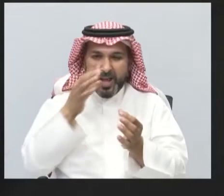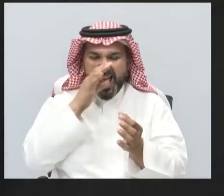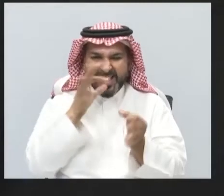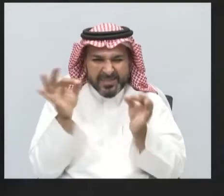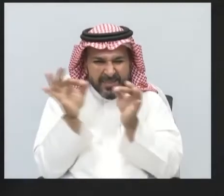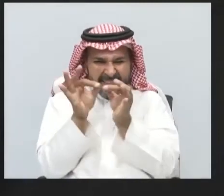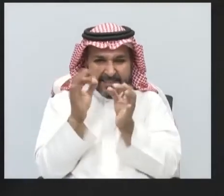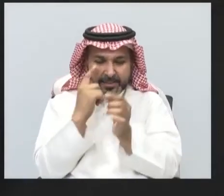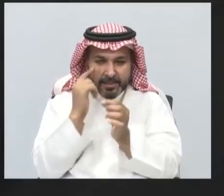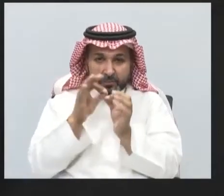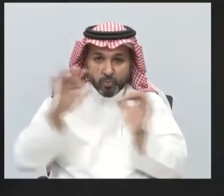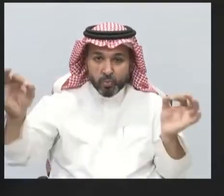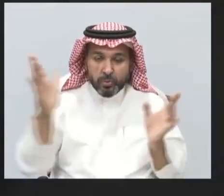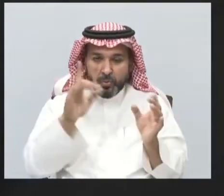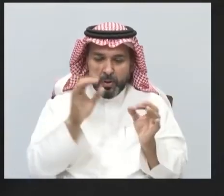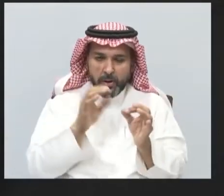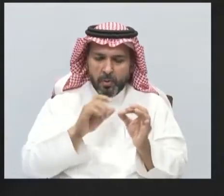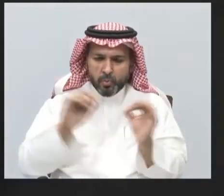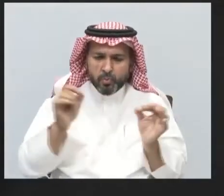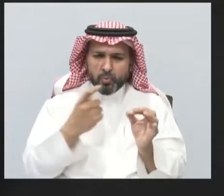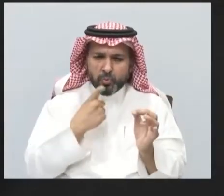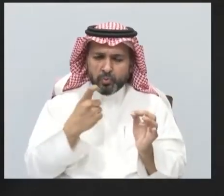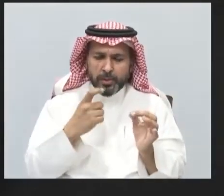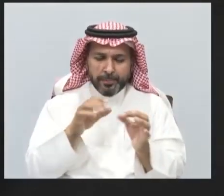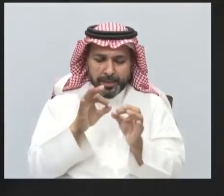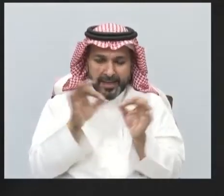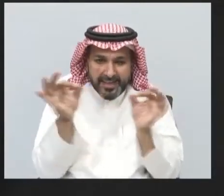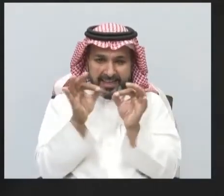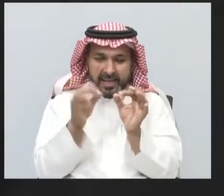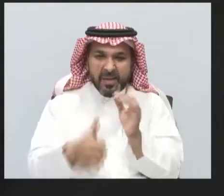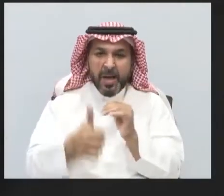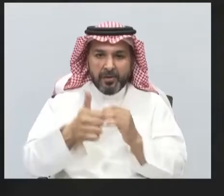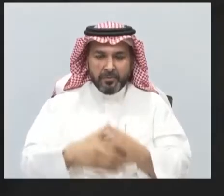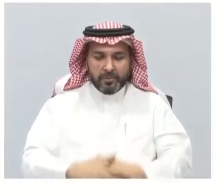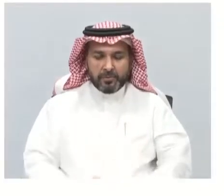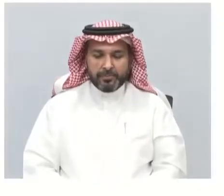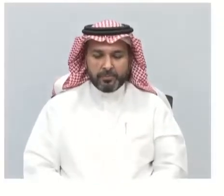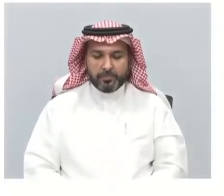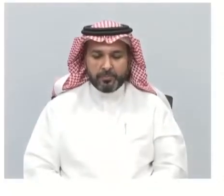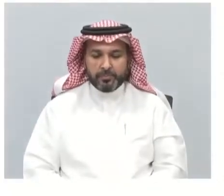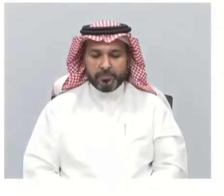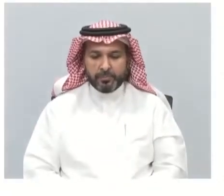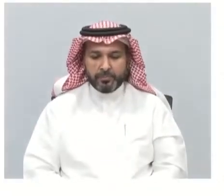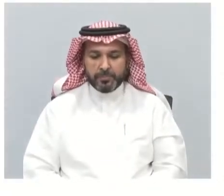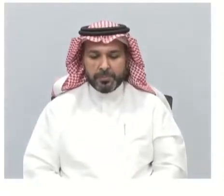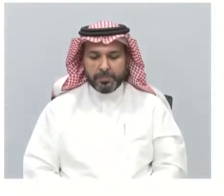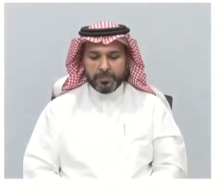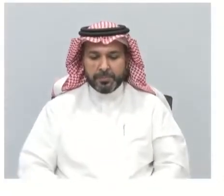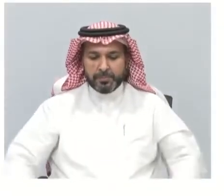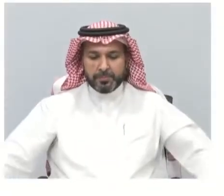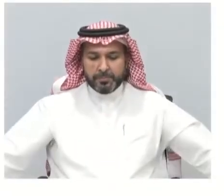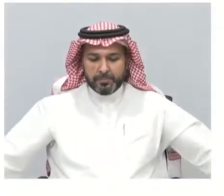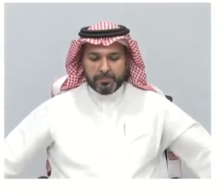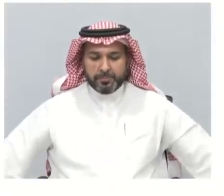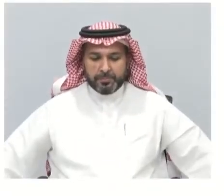ويكون على خط التصريف الموجود عندي اللي هو ام طيب تعالوا نشوف